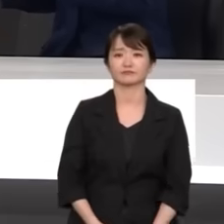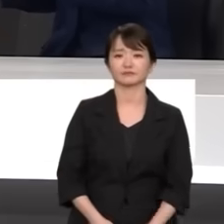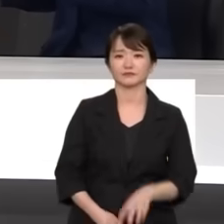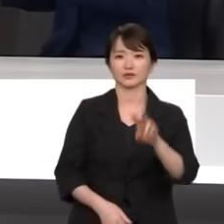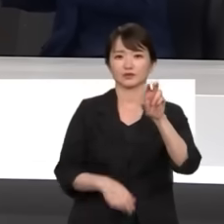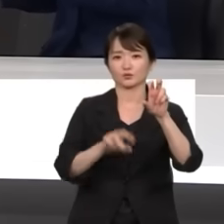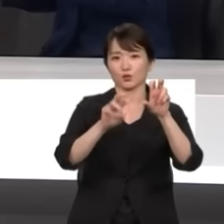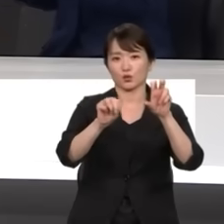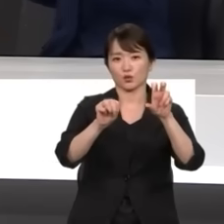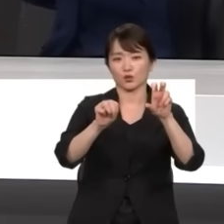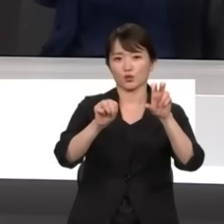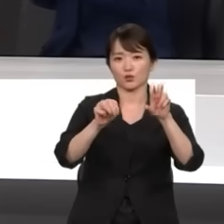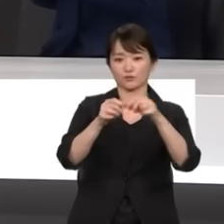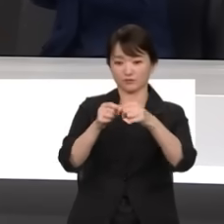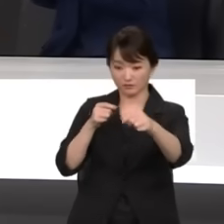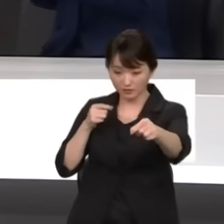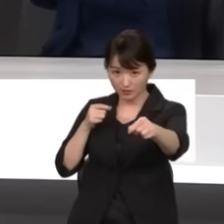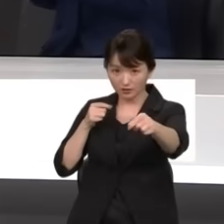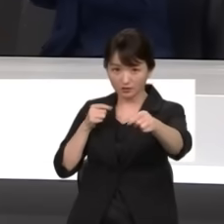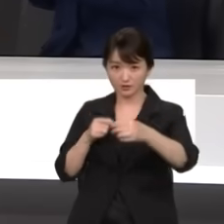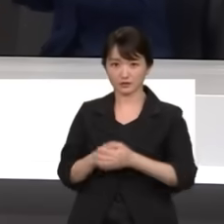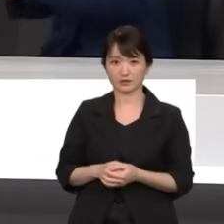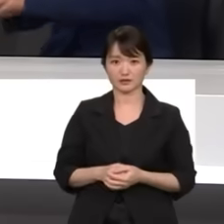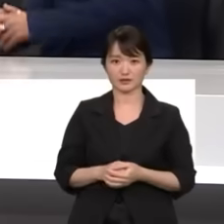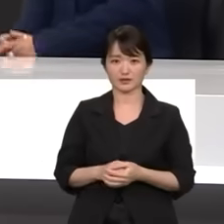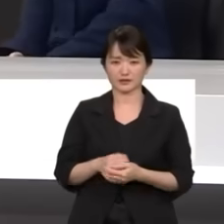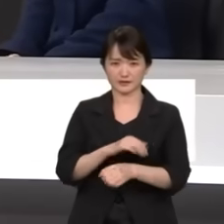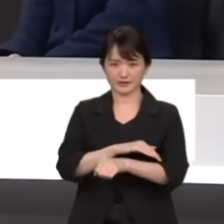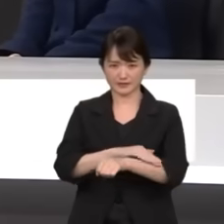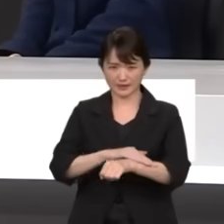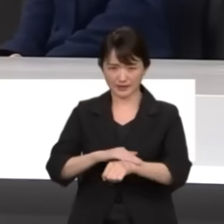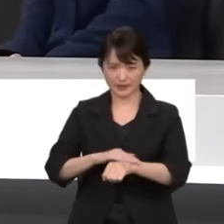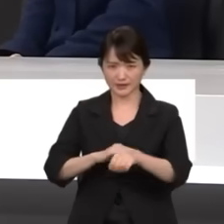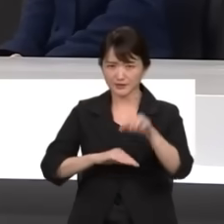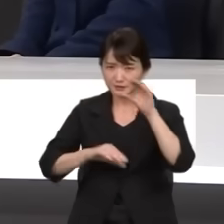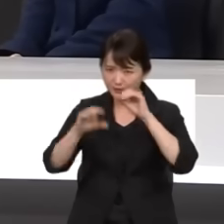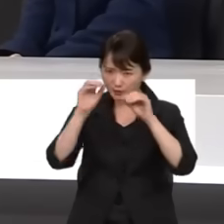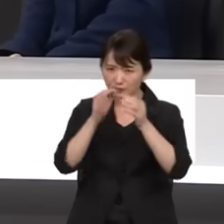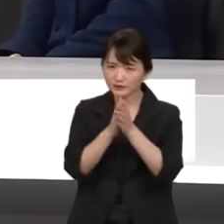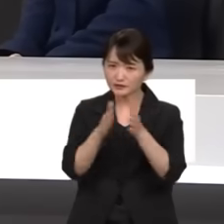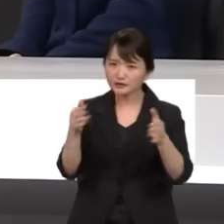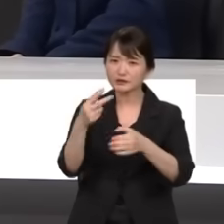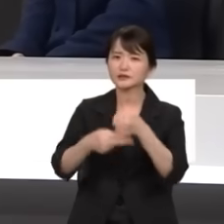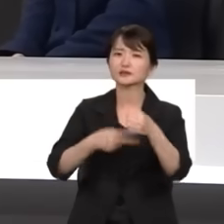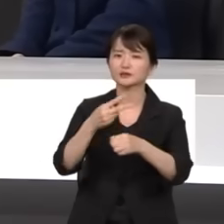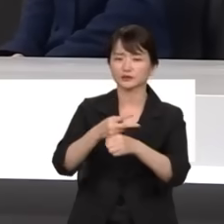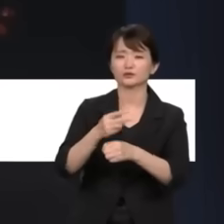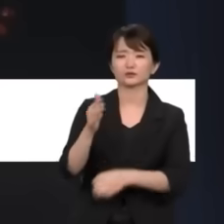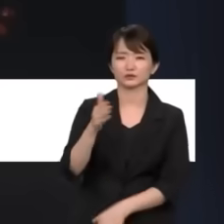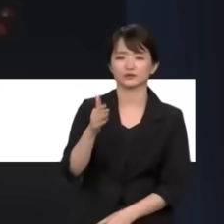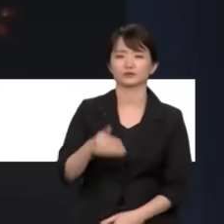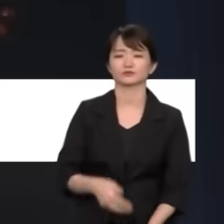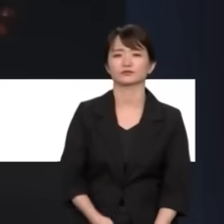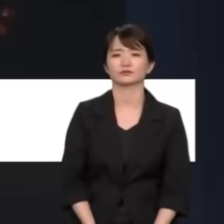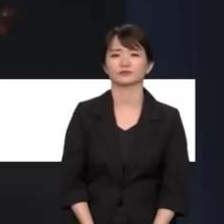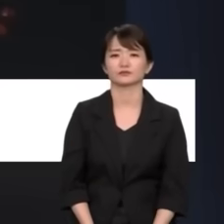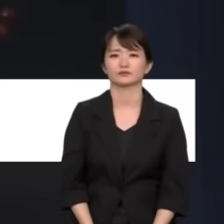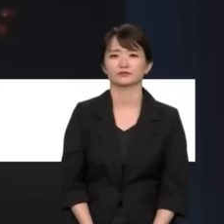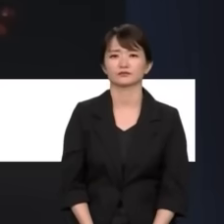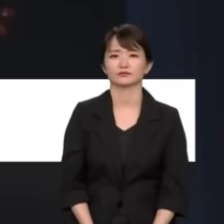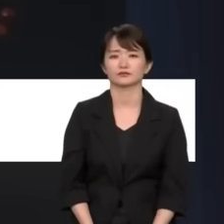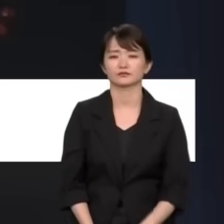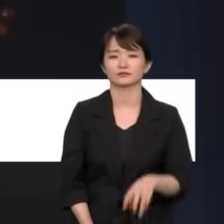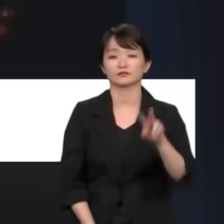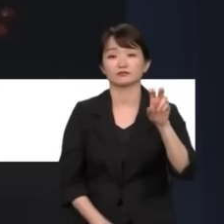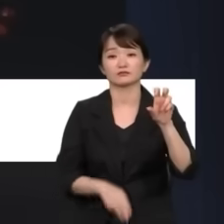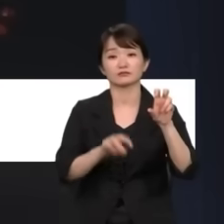25m 정말 제대로 배우고 시작한지가 한 2년 정도 됐는데 어